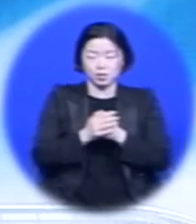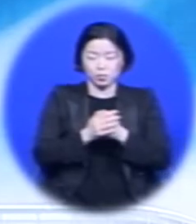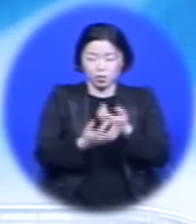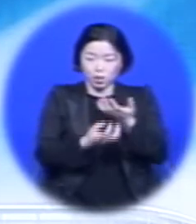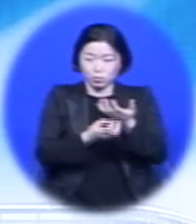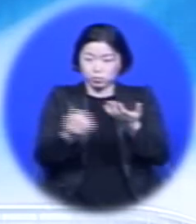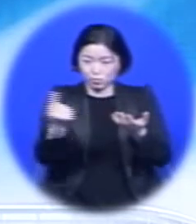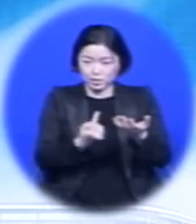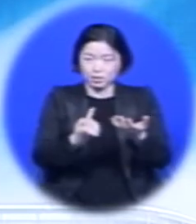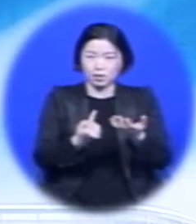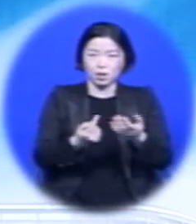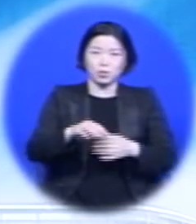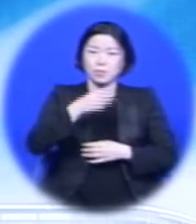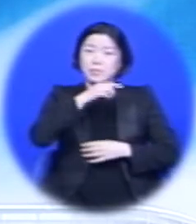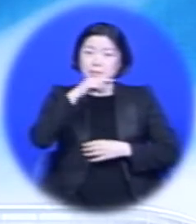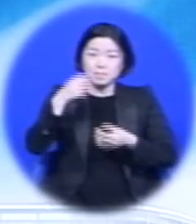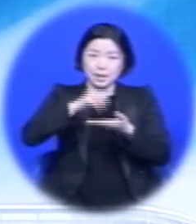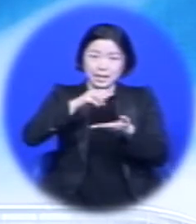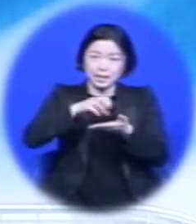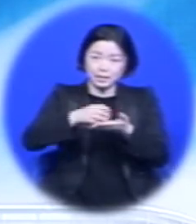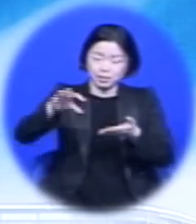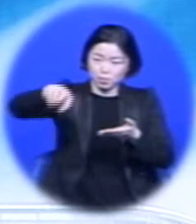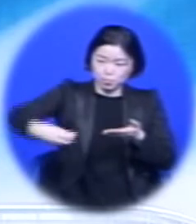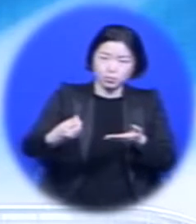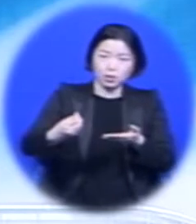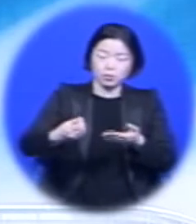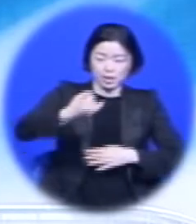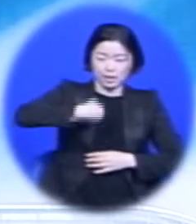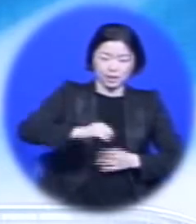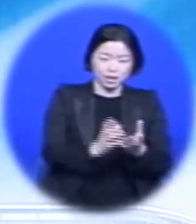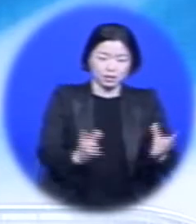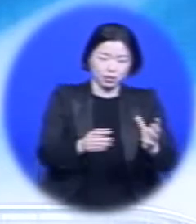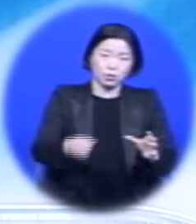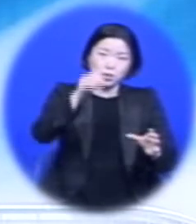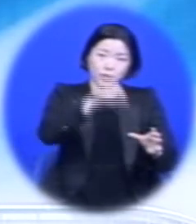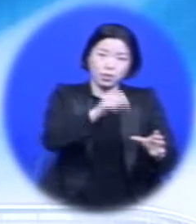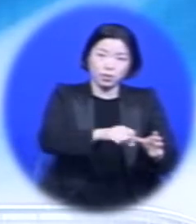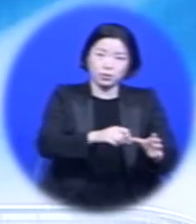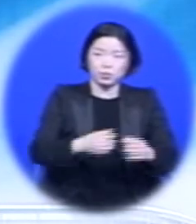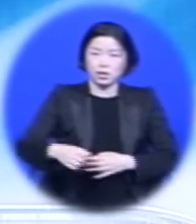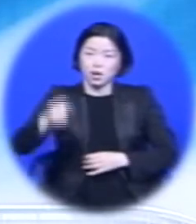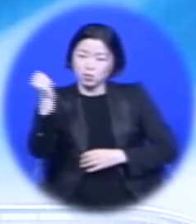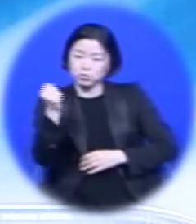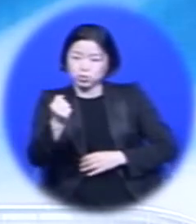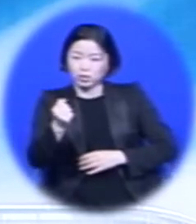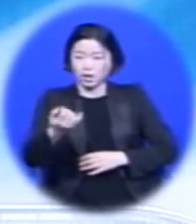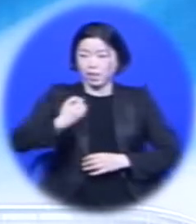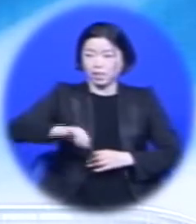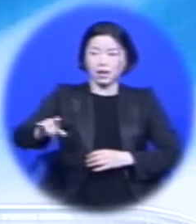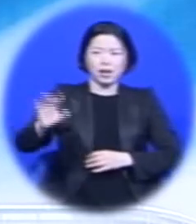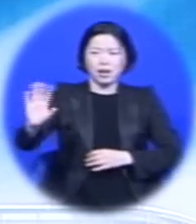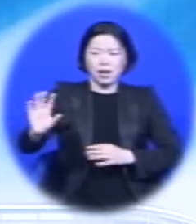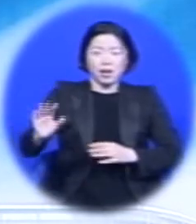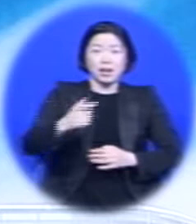아버지가 다대기를 푹 퍼가지고 딸의 그 그릇에다가 넣어주고 후춧가루를 막 뿌리니까 딸이 기겁을 해서